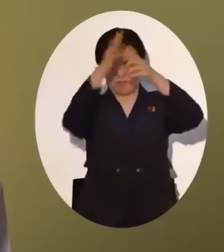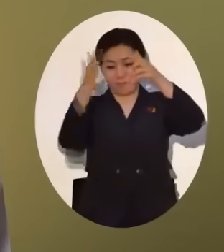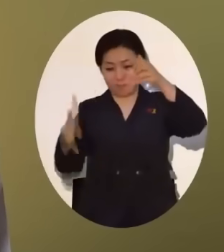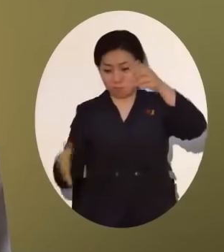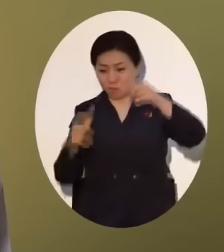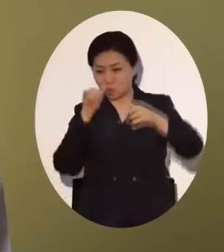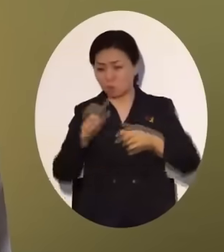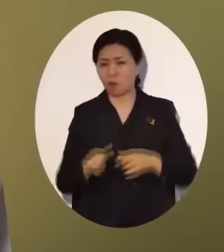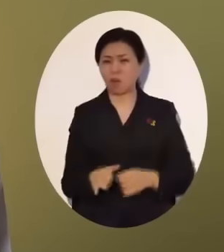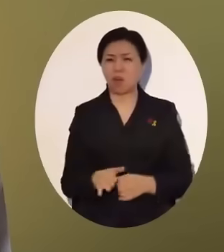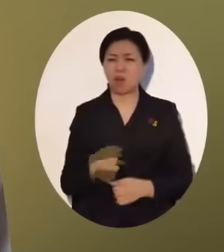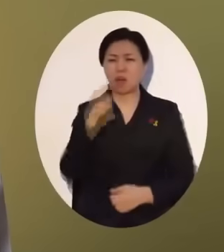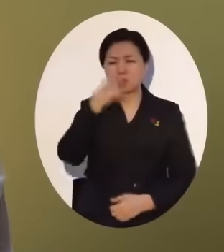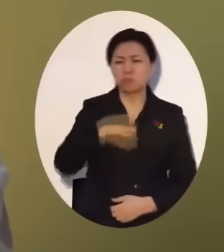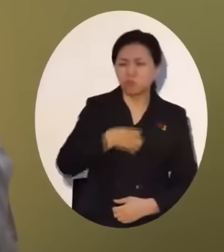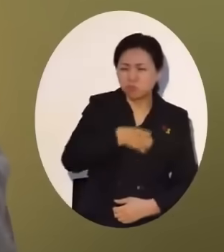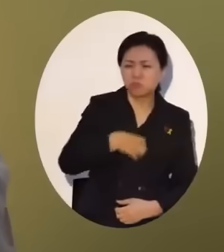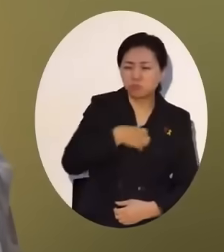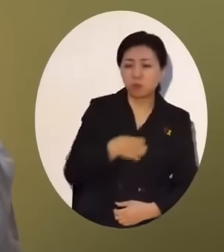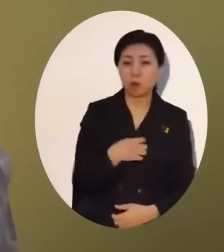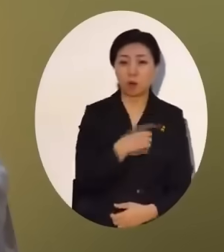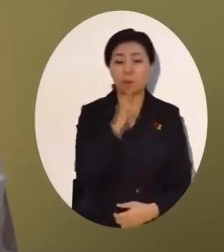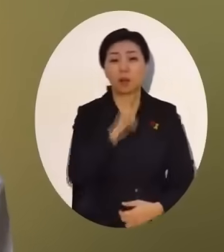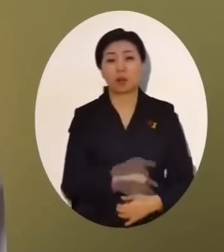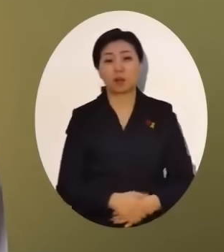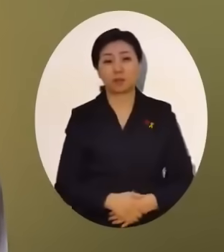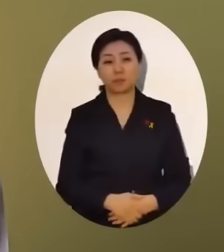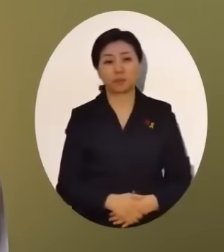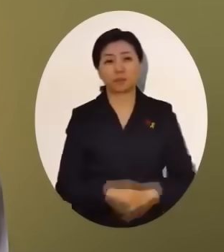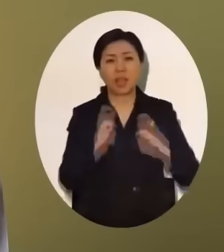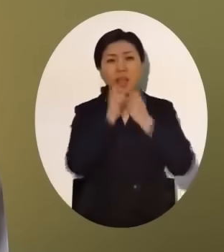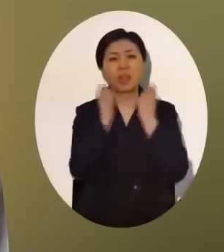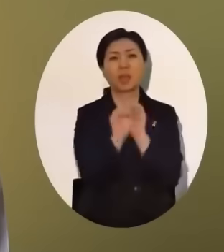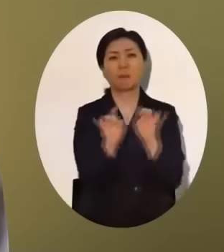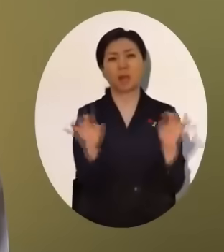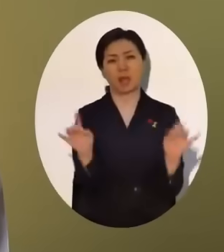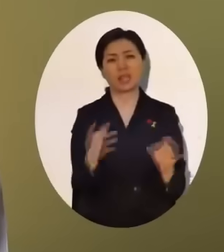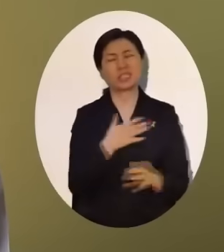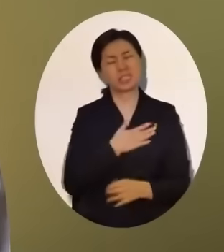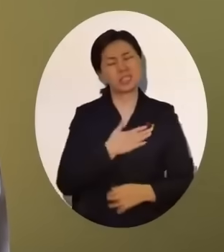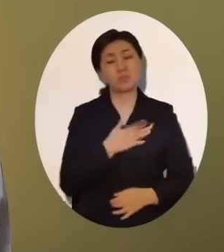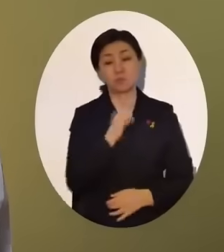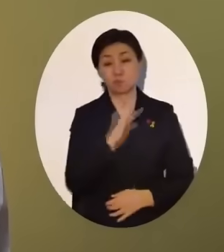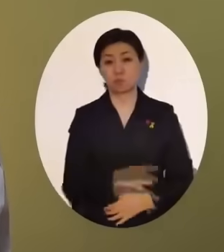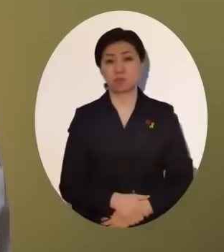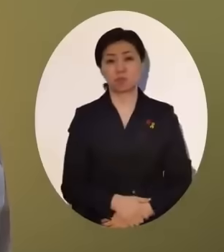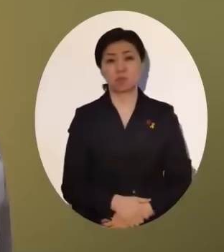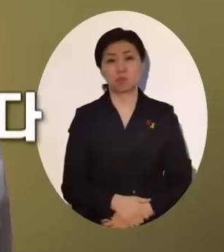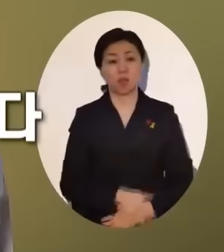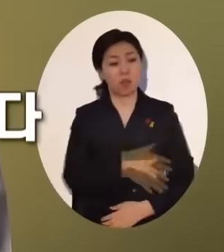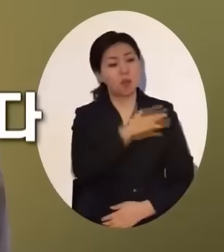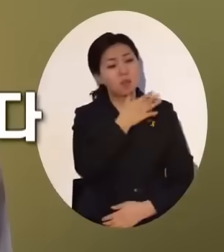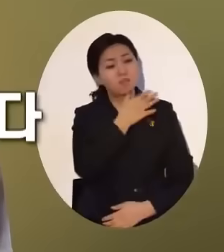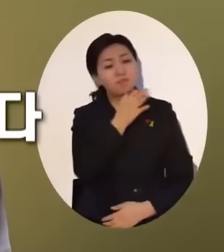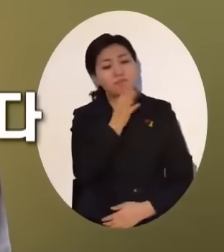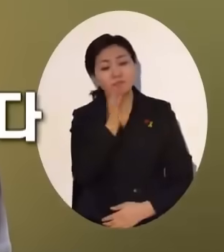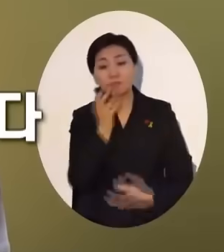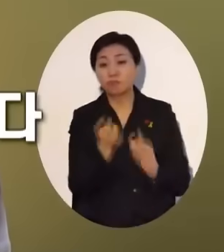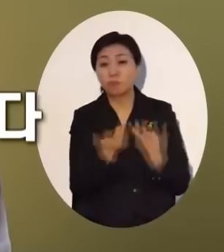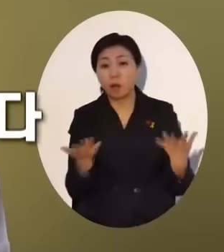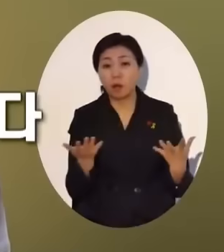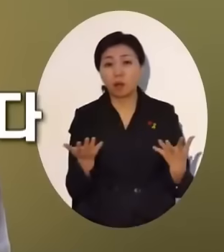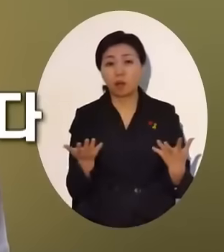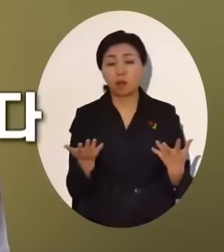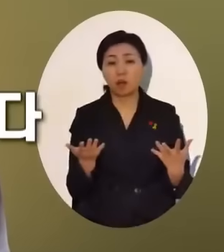슬프다, 그러고. 다 그렇게 자기 기분이란 말이에요. 근데 늙을 수밖에 없는데 자기가 나는